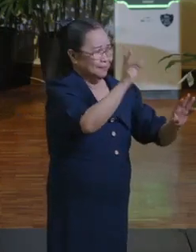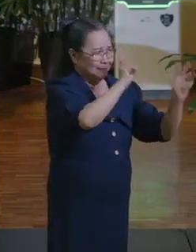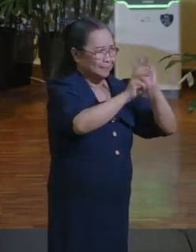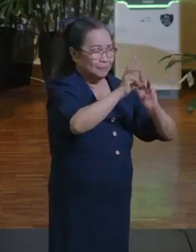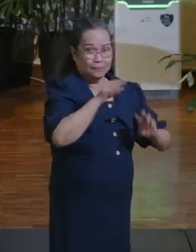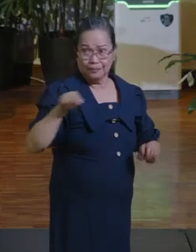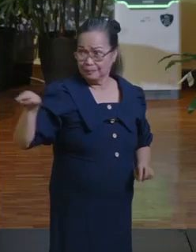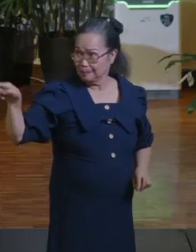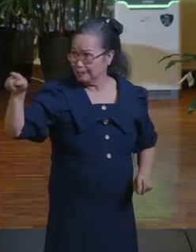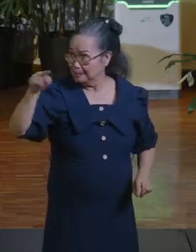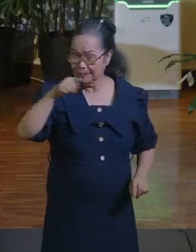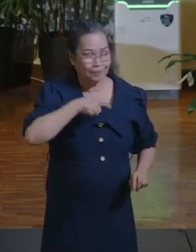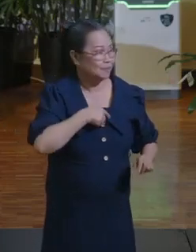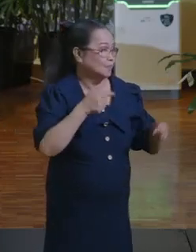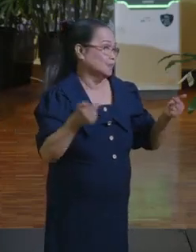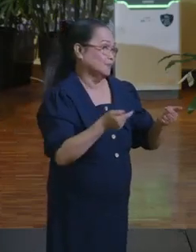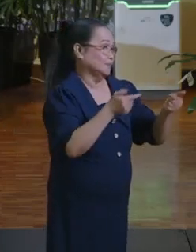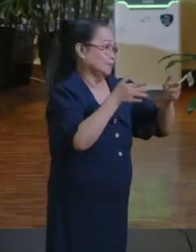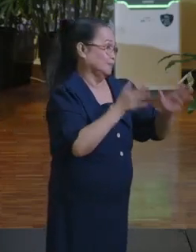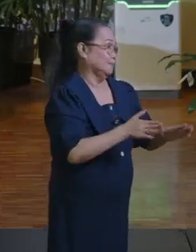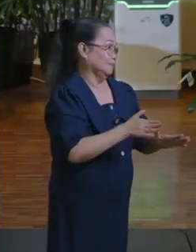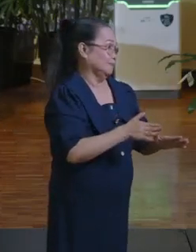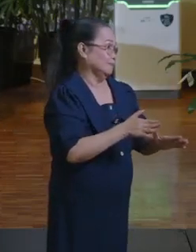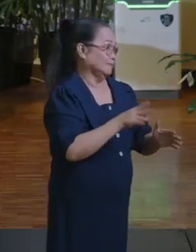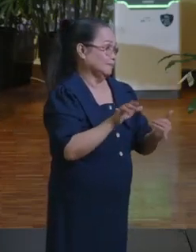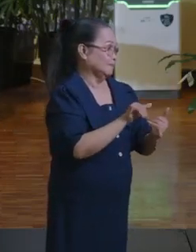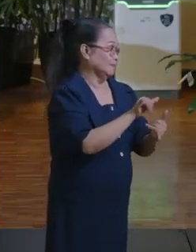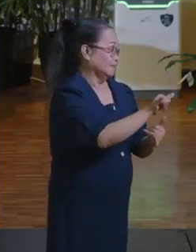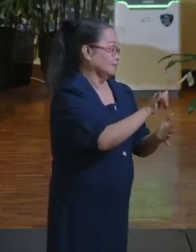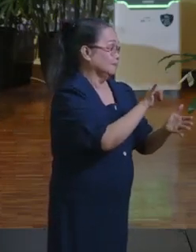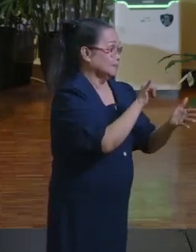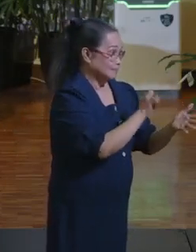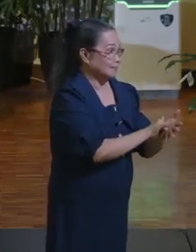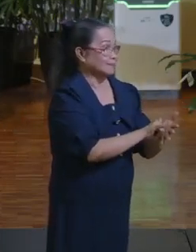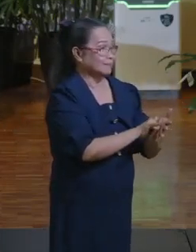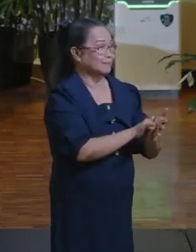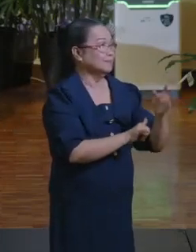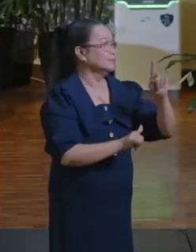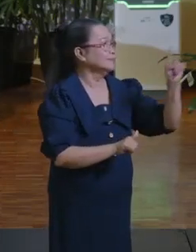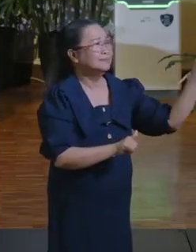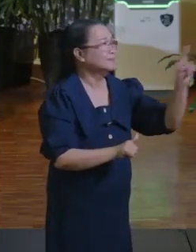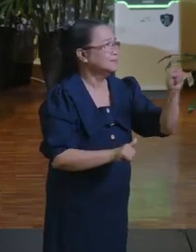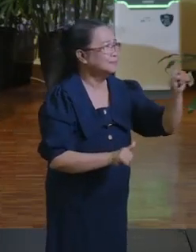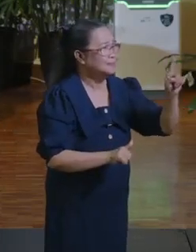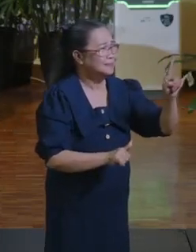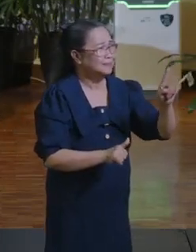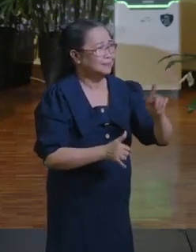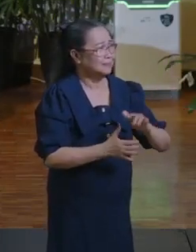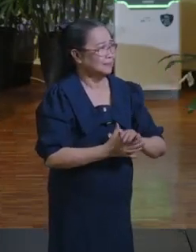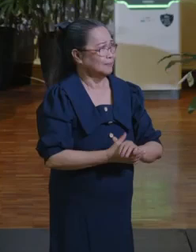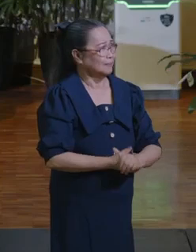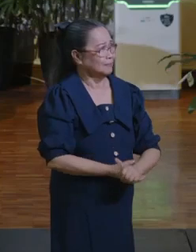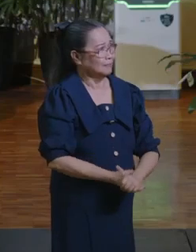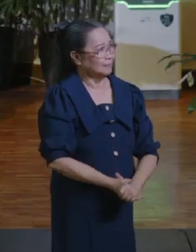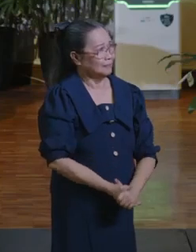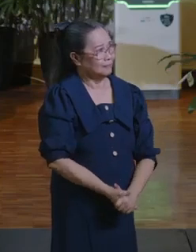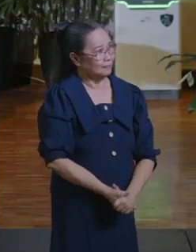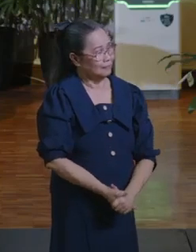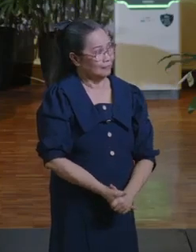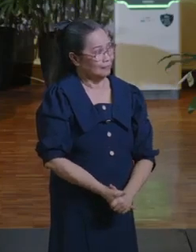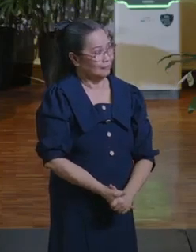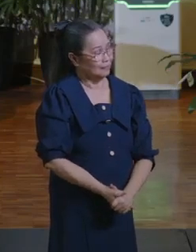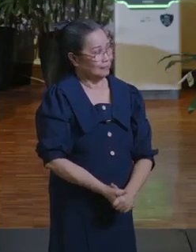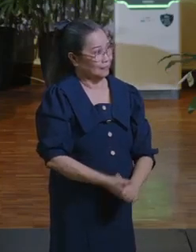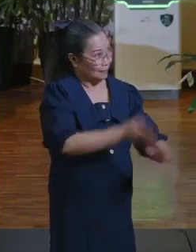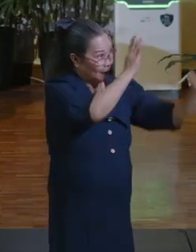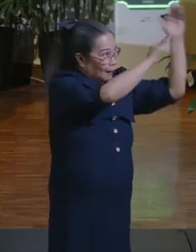lahat po tayo ay may buhay na walang hanggan. Ang tanong lang, saan? Sa piling